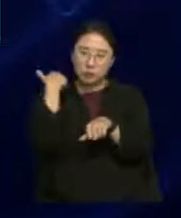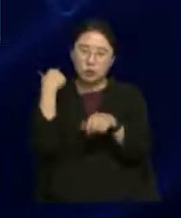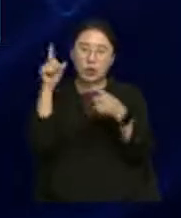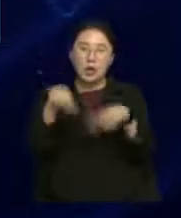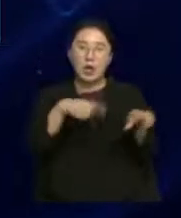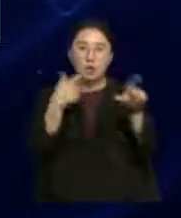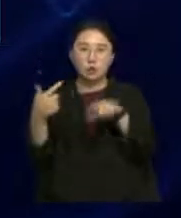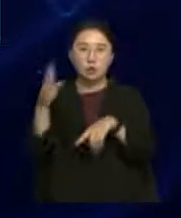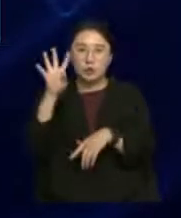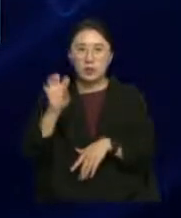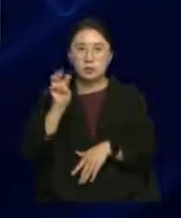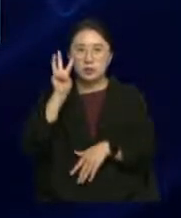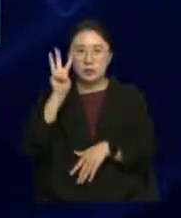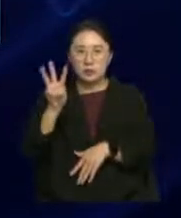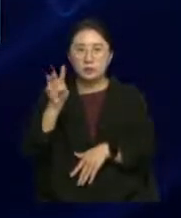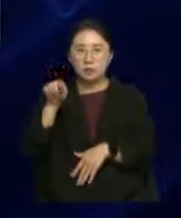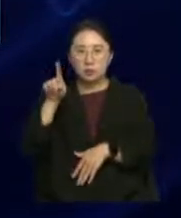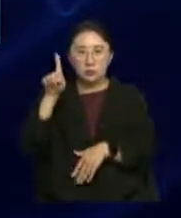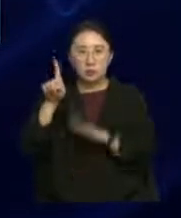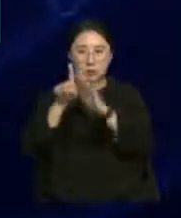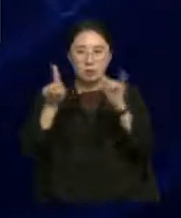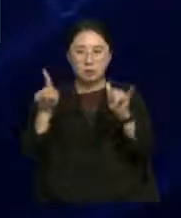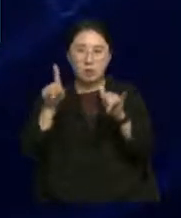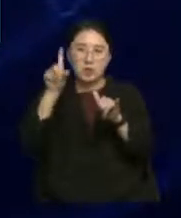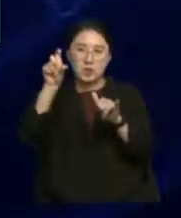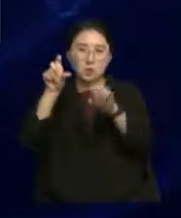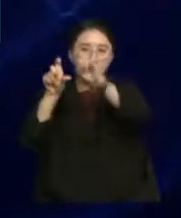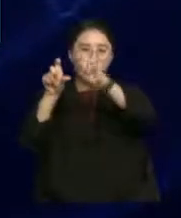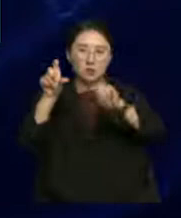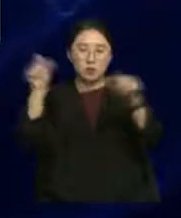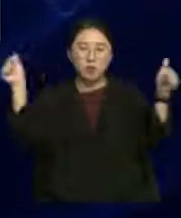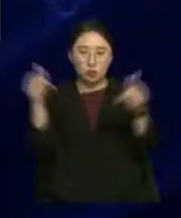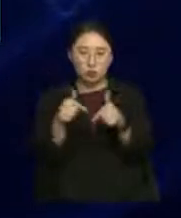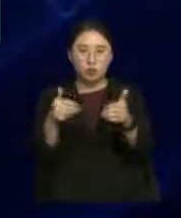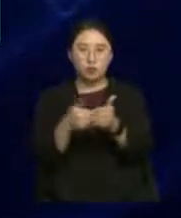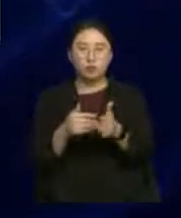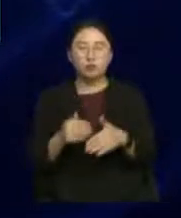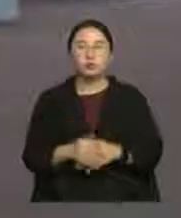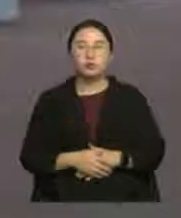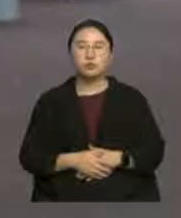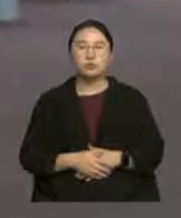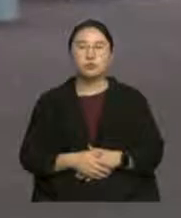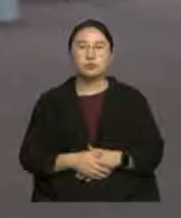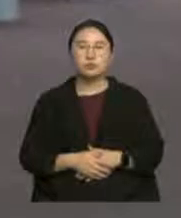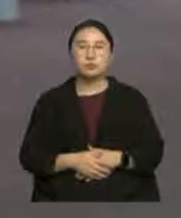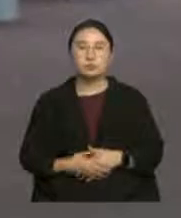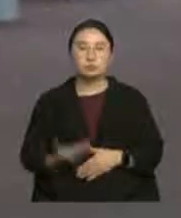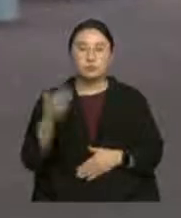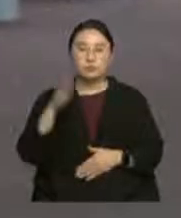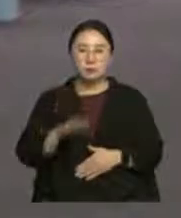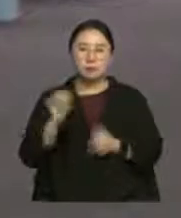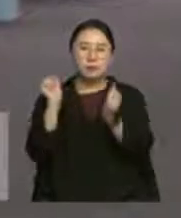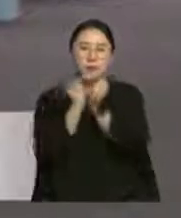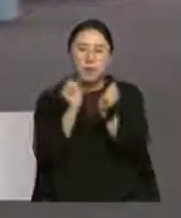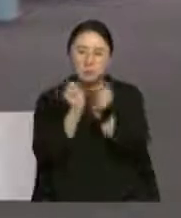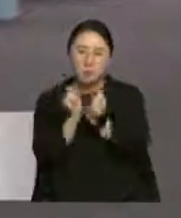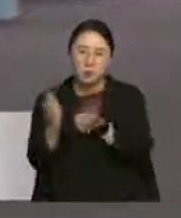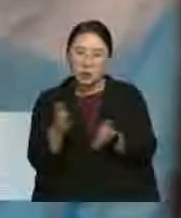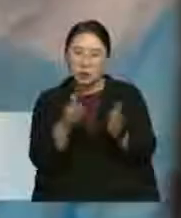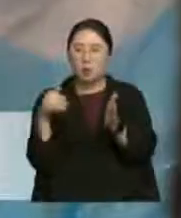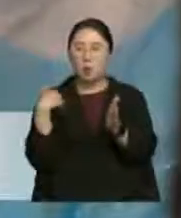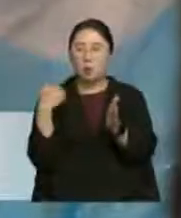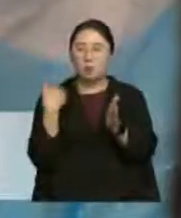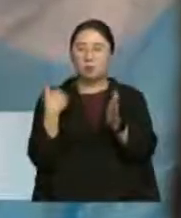43.1 방으로 전체에 비해 15% 감소한 것으로 나타났습니다 하지만 감염경로가 불분명한